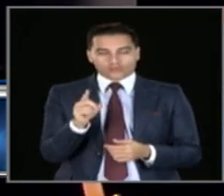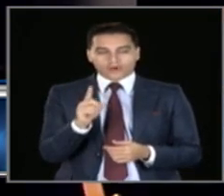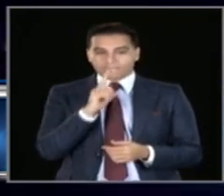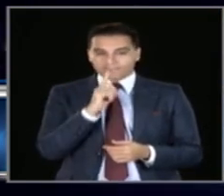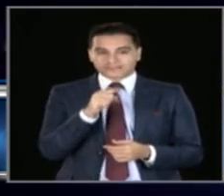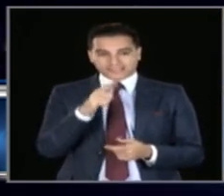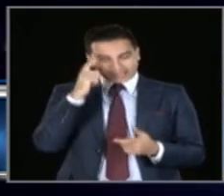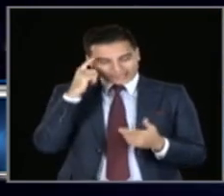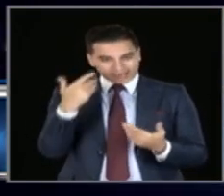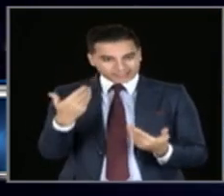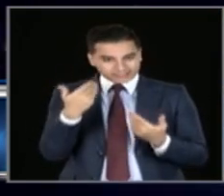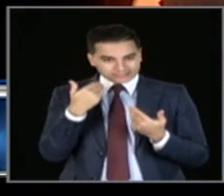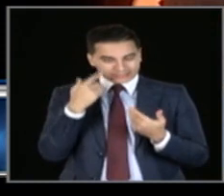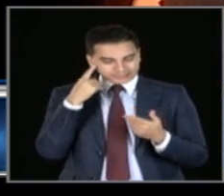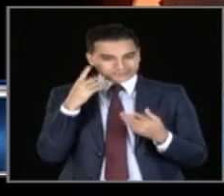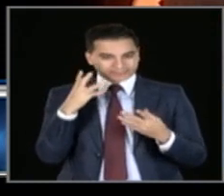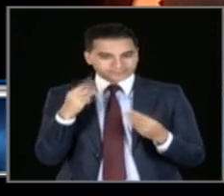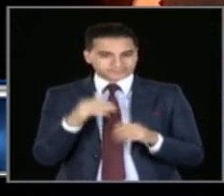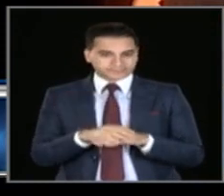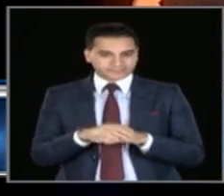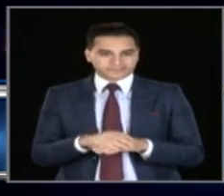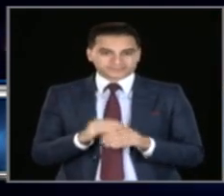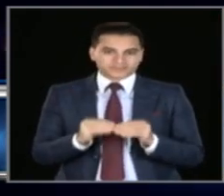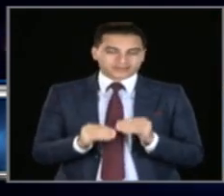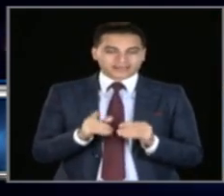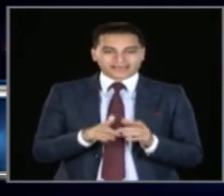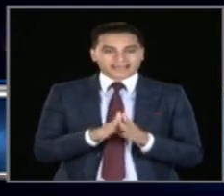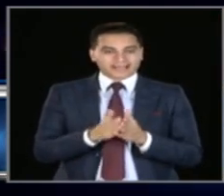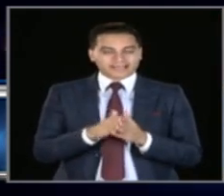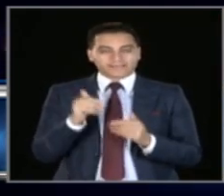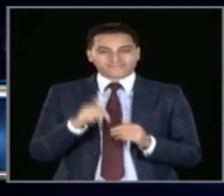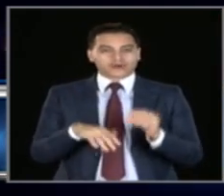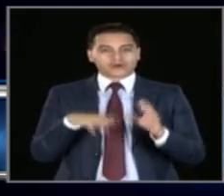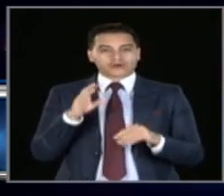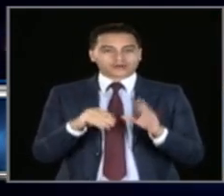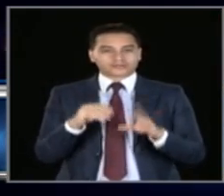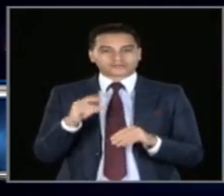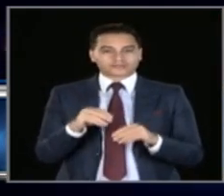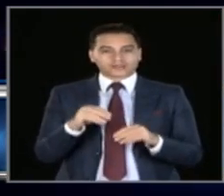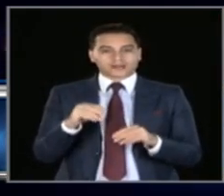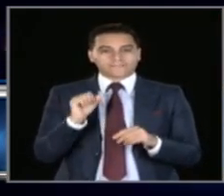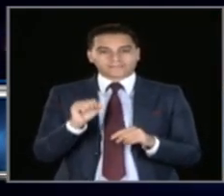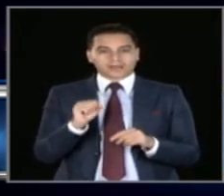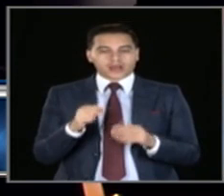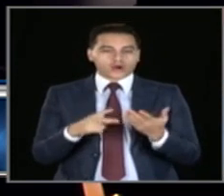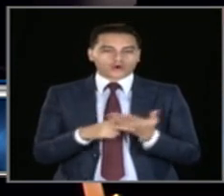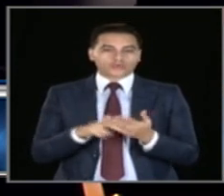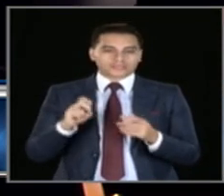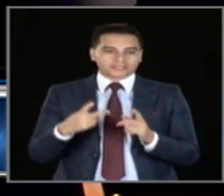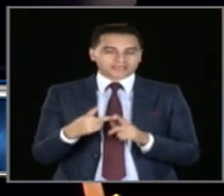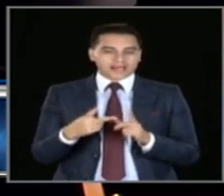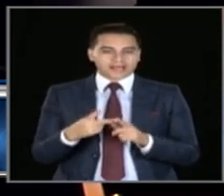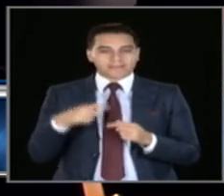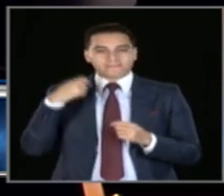أنت ركزت معايا ونسيت البازل. الكتاب ده فيه سيناريو الجزء الثاني